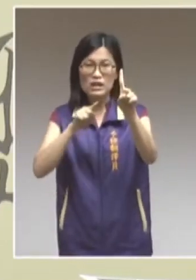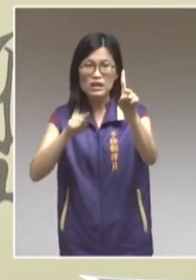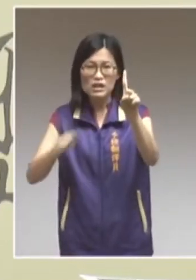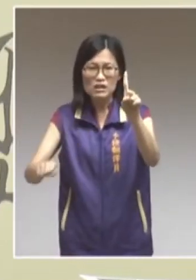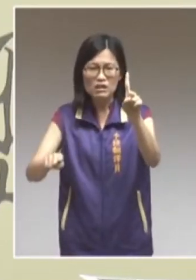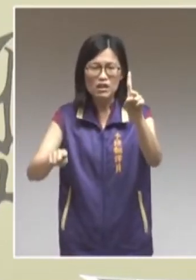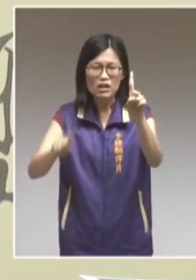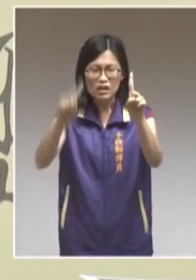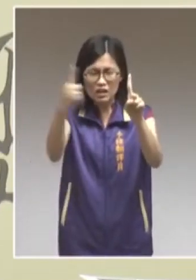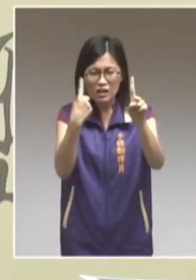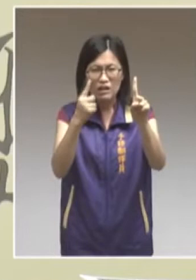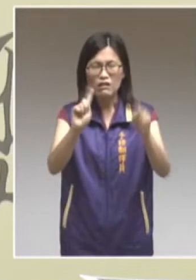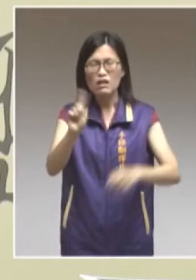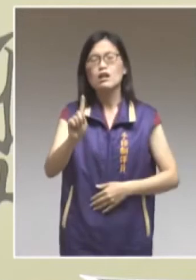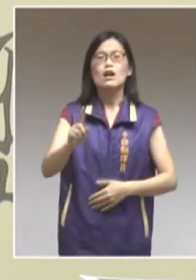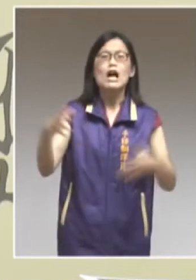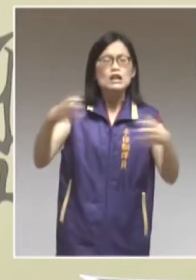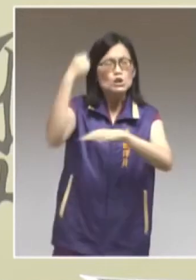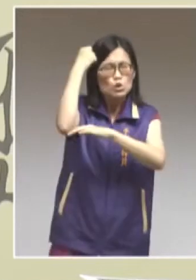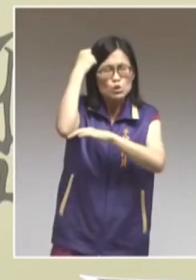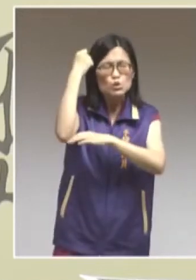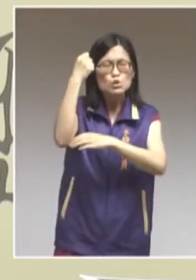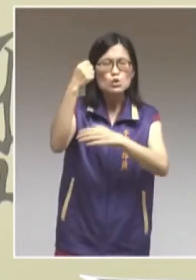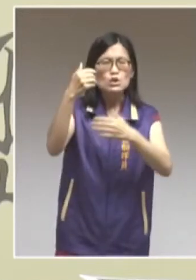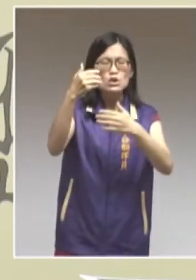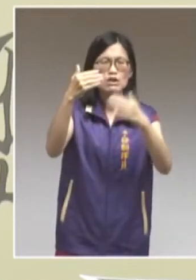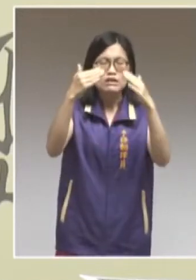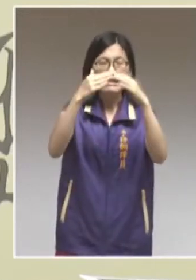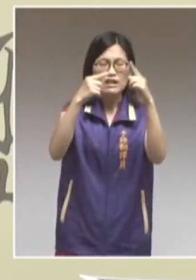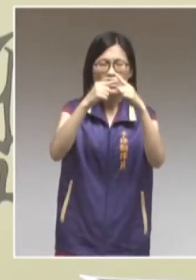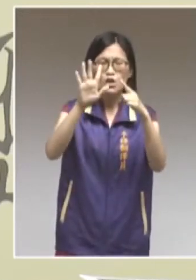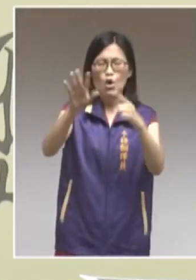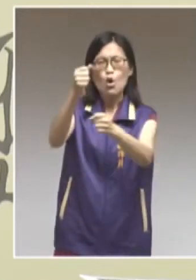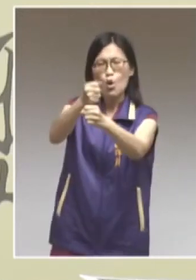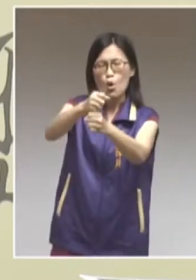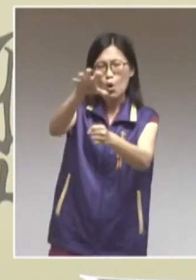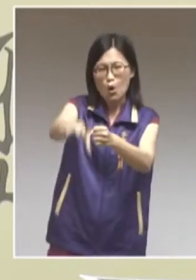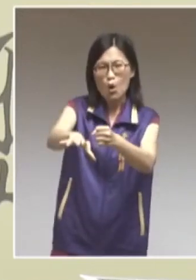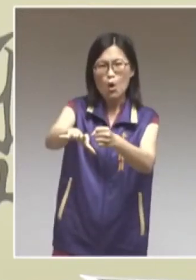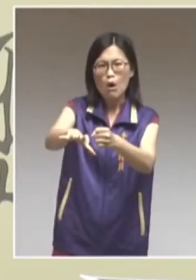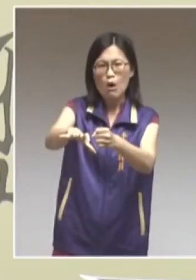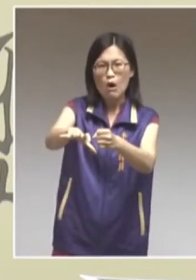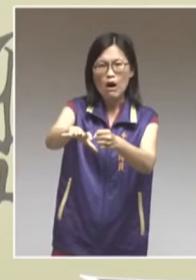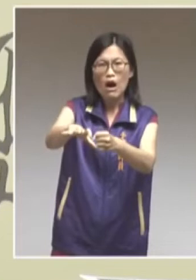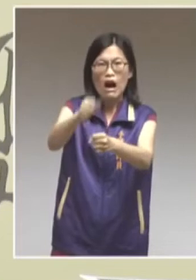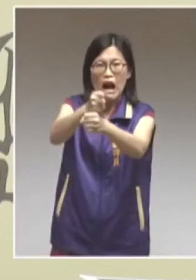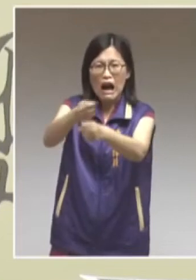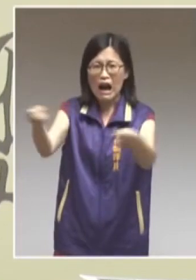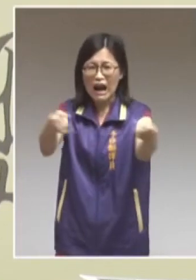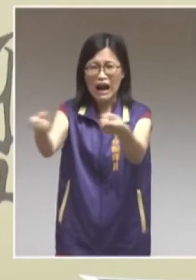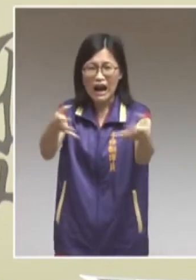这个同住家人在某一个他们上班的一个职场的接触者有11位，